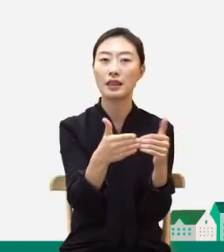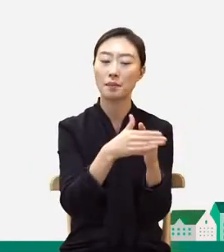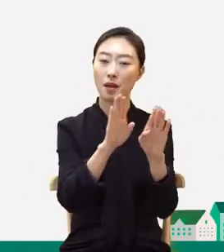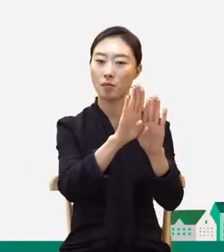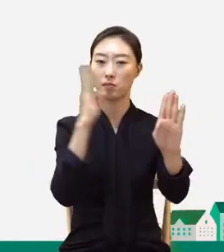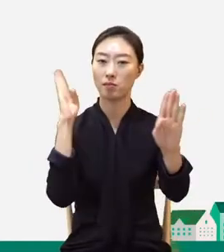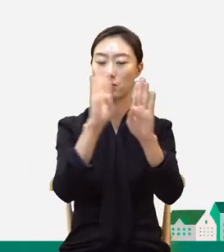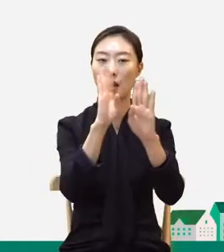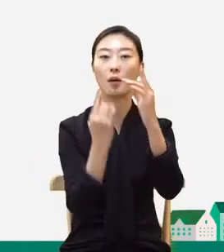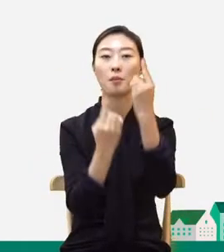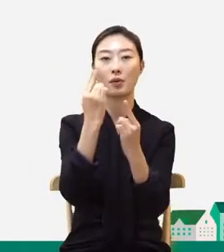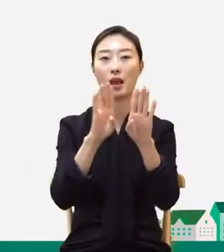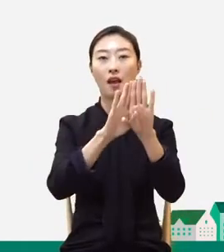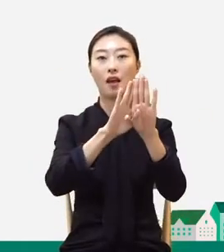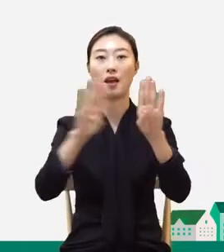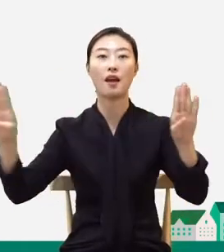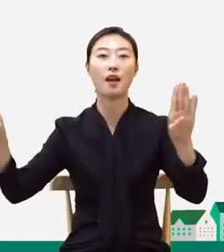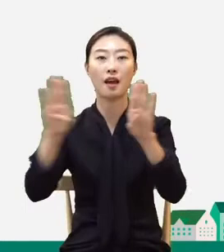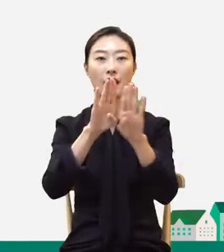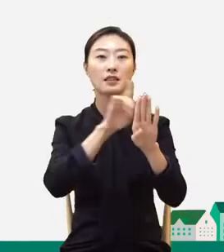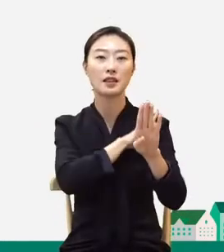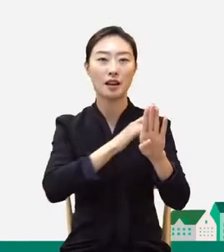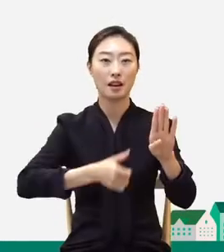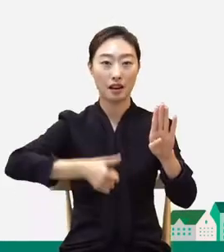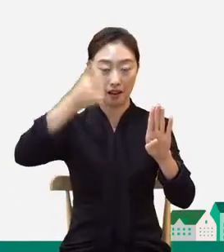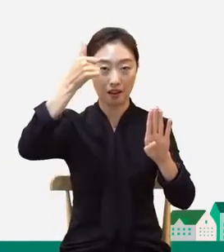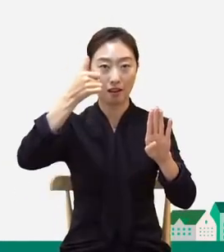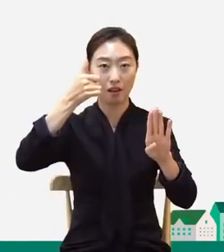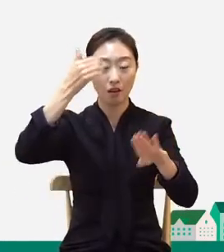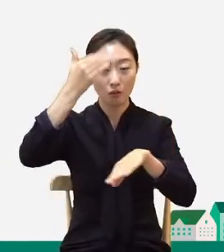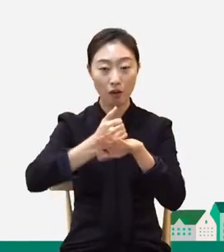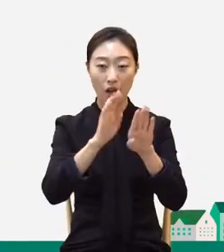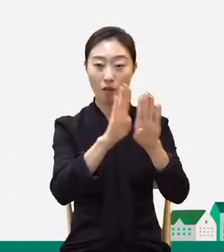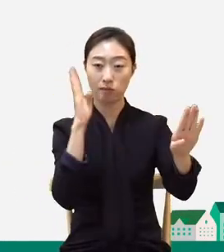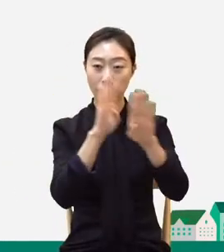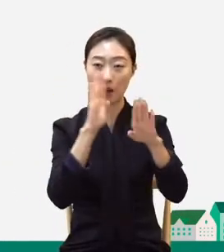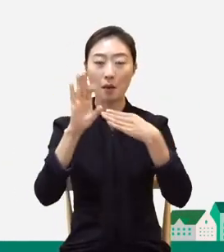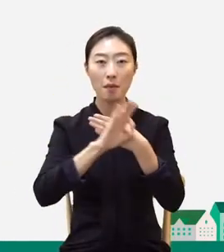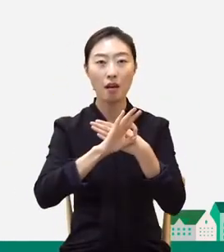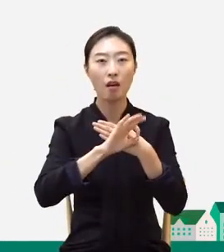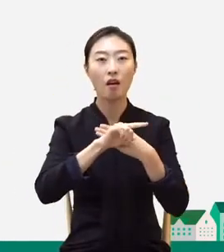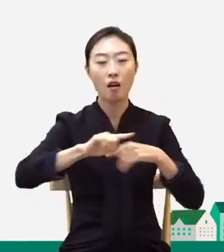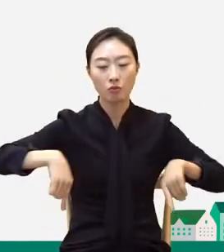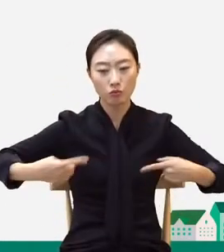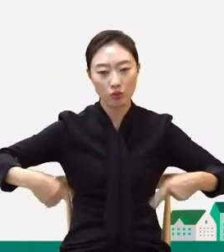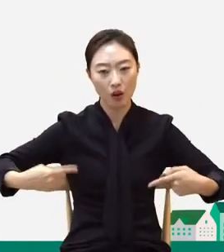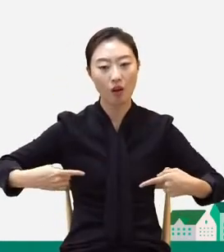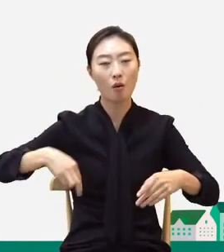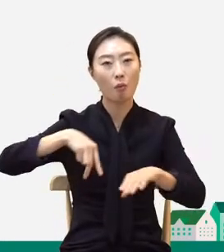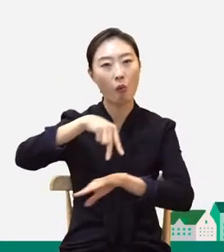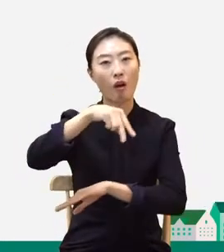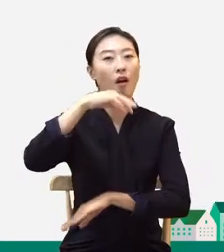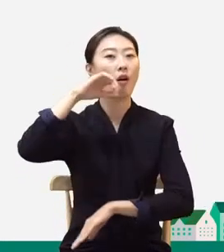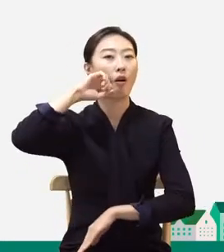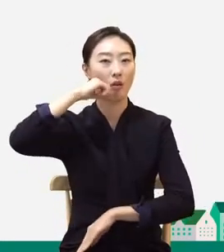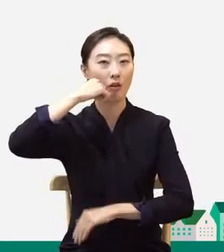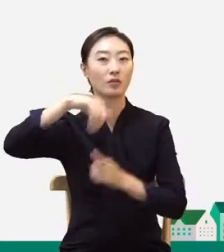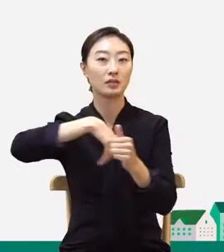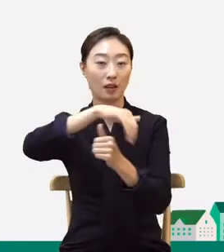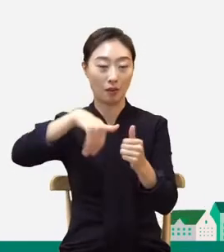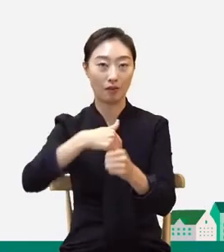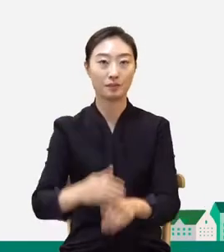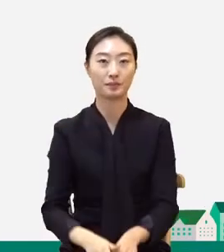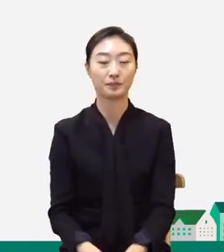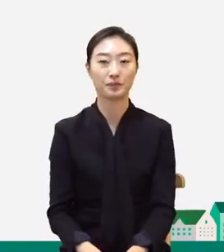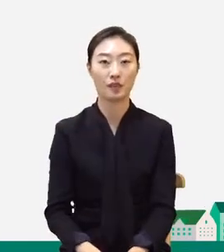계속 있는 상태로 그 휠체어나 보행 보조기 출입이 어렵습니다. 유니버셜 디자인